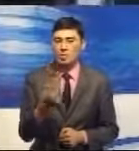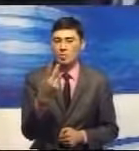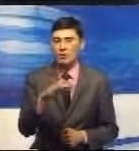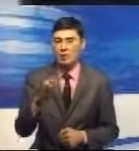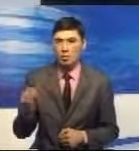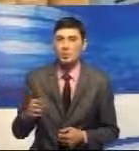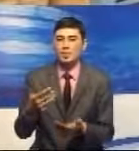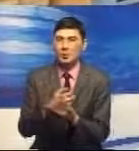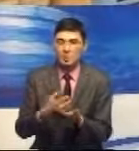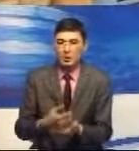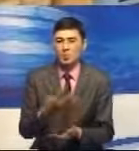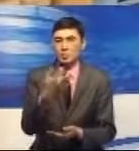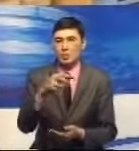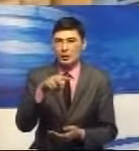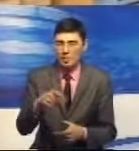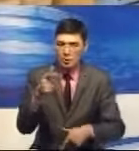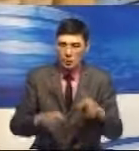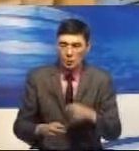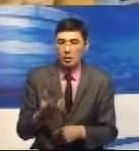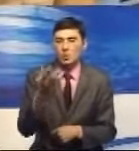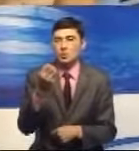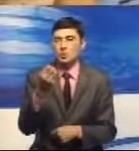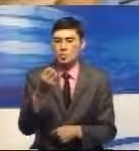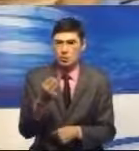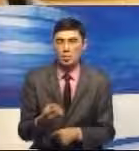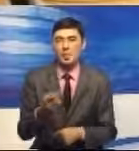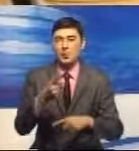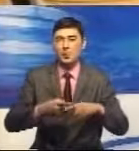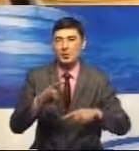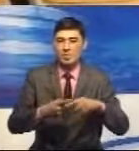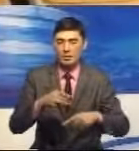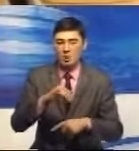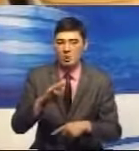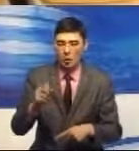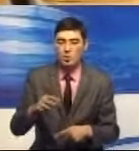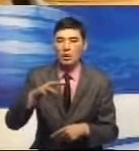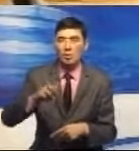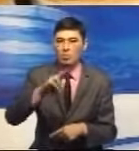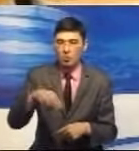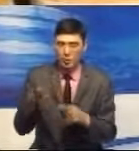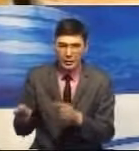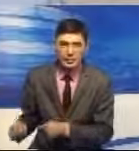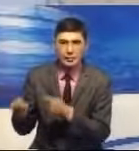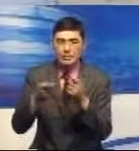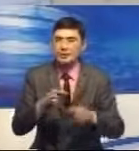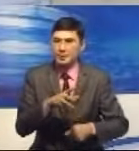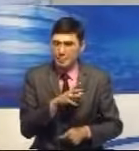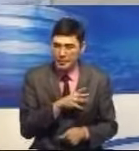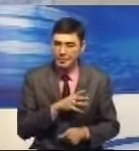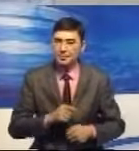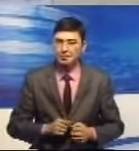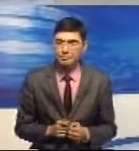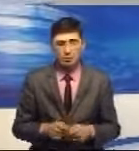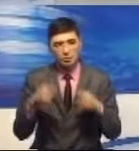тонна май, 500 литр сүт, жарты тоннадай бал жеткізілген. Бүгінде өндірушілердің тауарын тұтынушыға тікелей сатуы